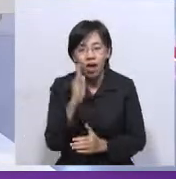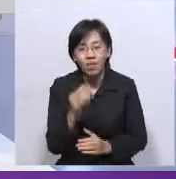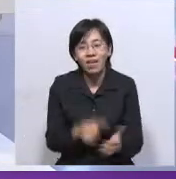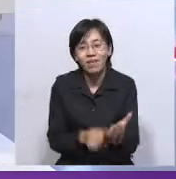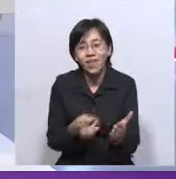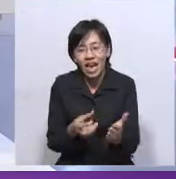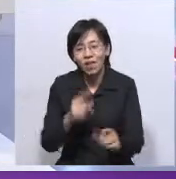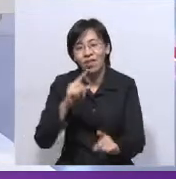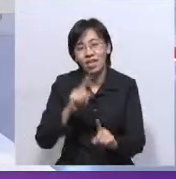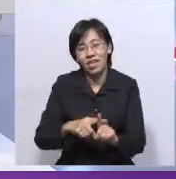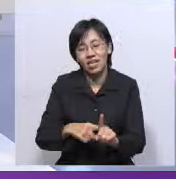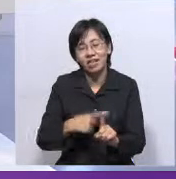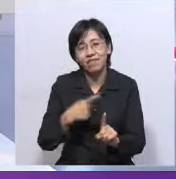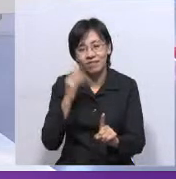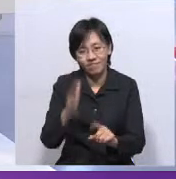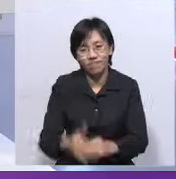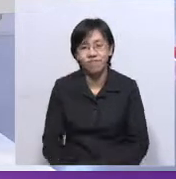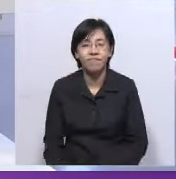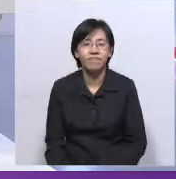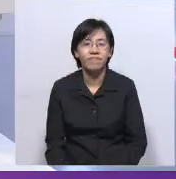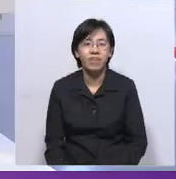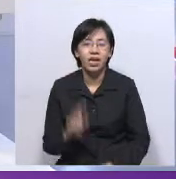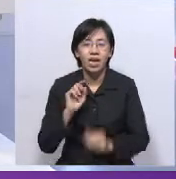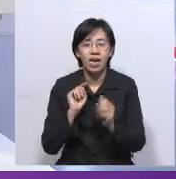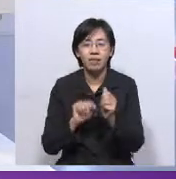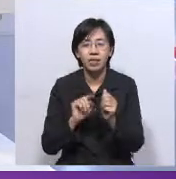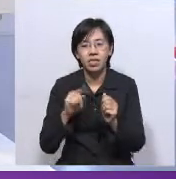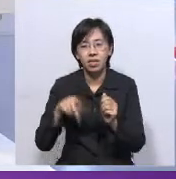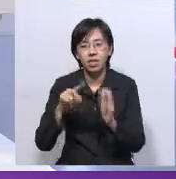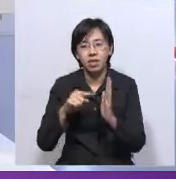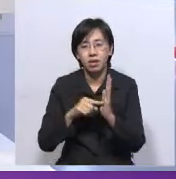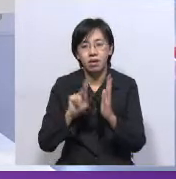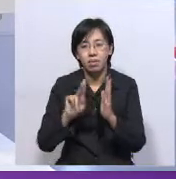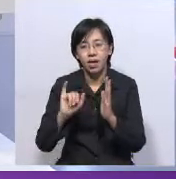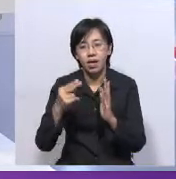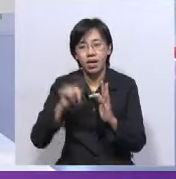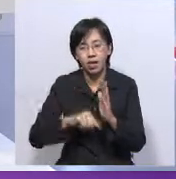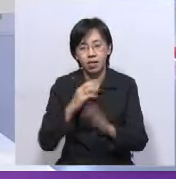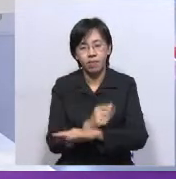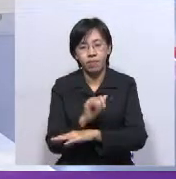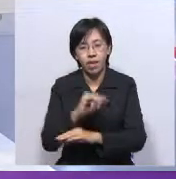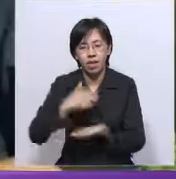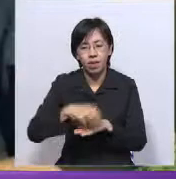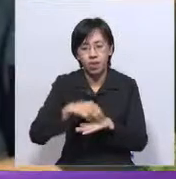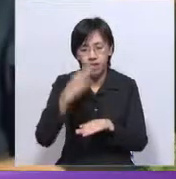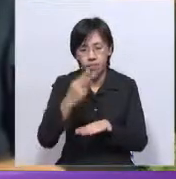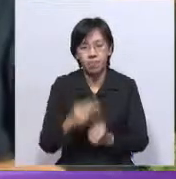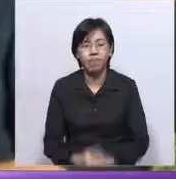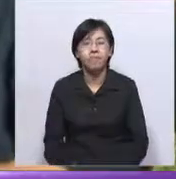ในเดือนธันวาคมติดตามด้วยจากคุณณัฐฐาชื่นพลรายงานจากอำเภอผักไห่จังหวัดพระนครศรีอยุธยาค่ะ